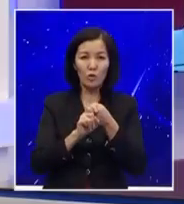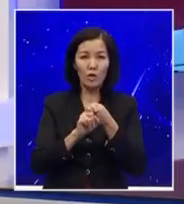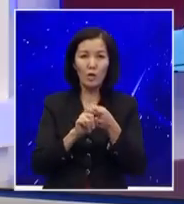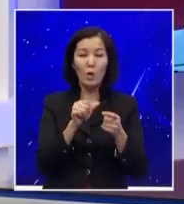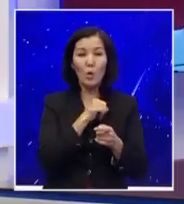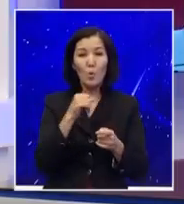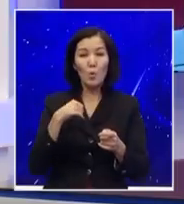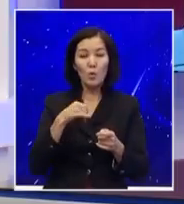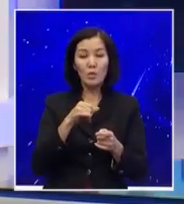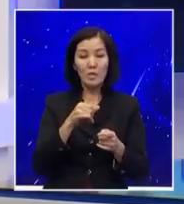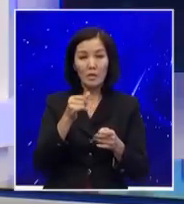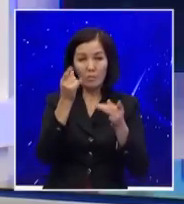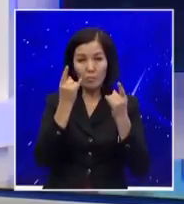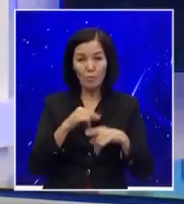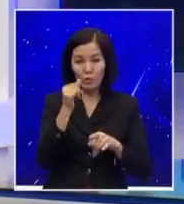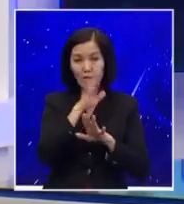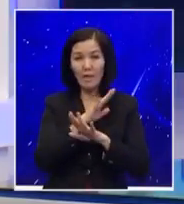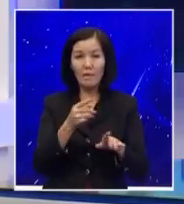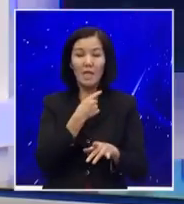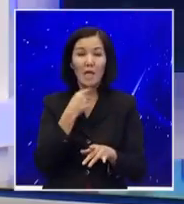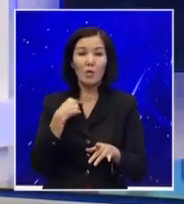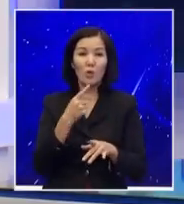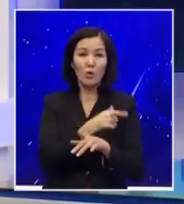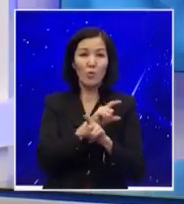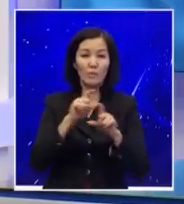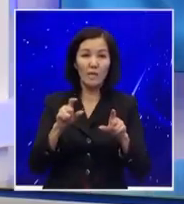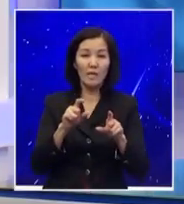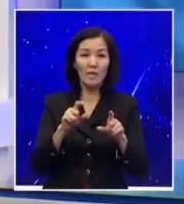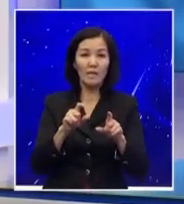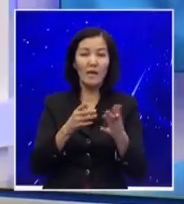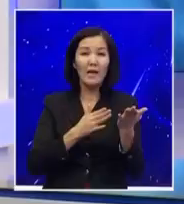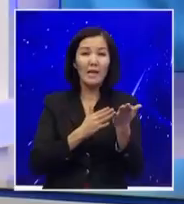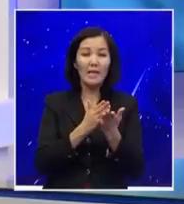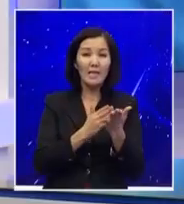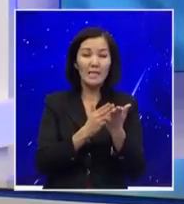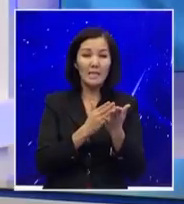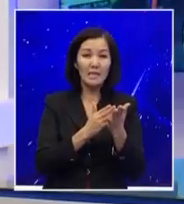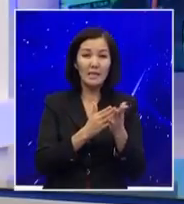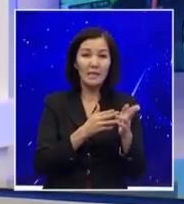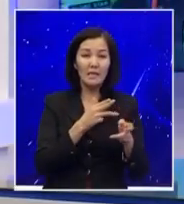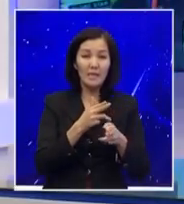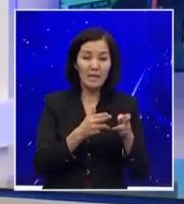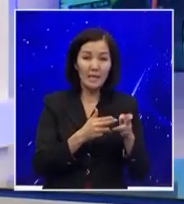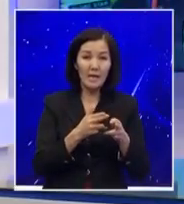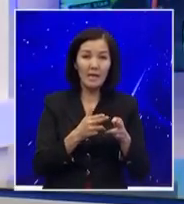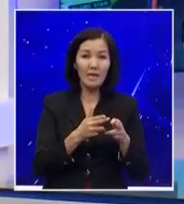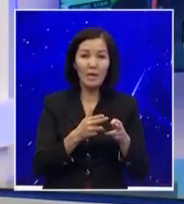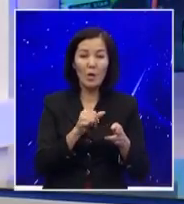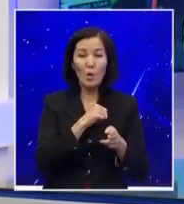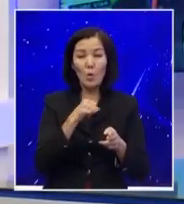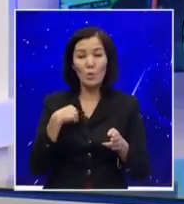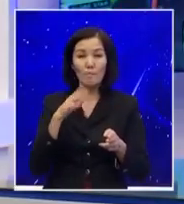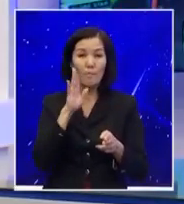өзі босан алмады. Талдықорған көпсалалы ауруханасының дәрігерлері кесір тілігі арқылы өзін де баласын да аман алып